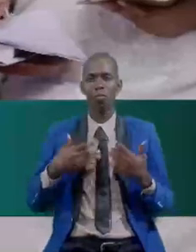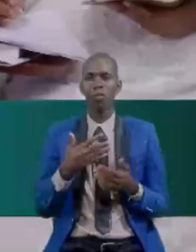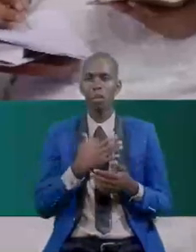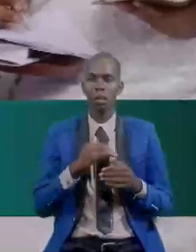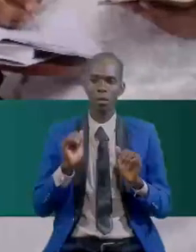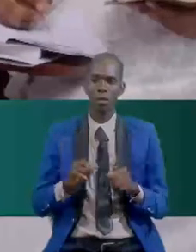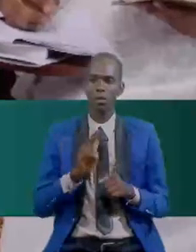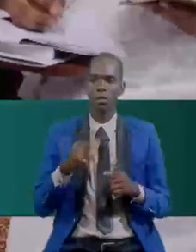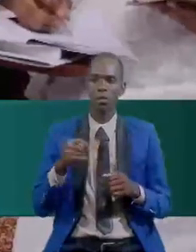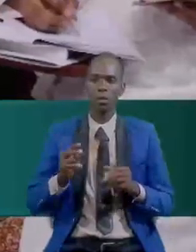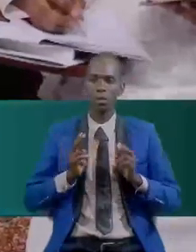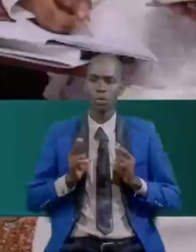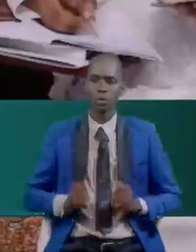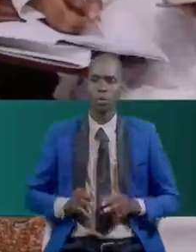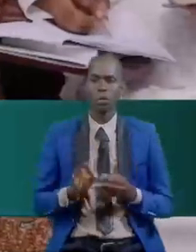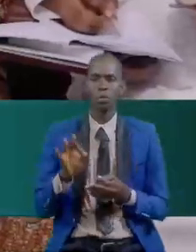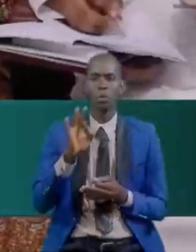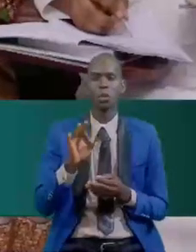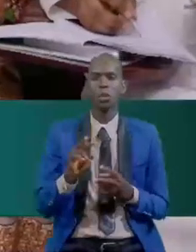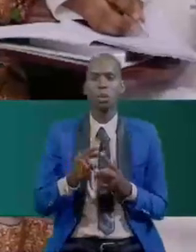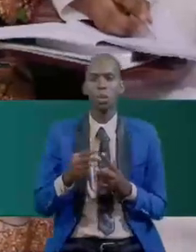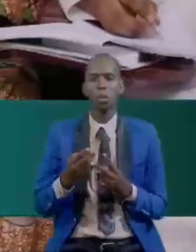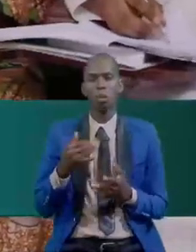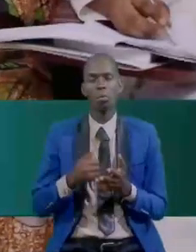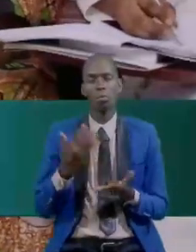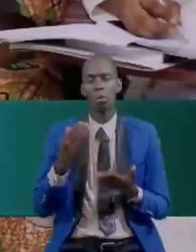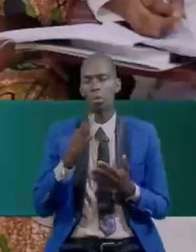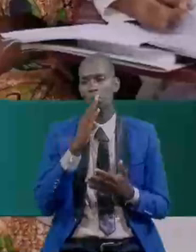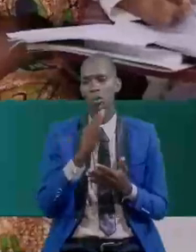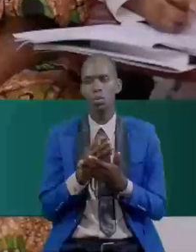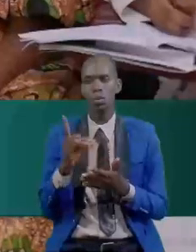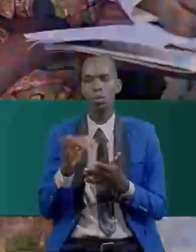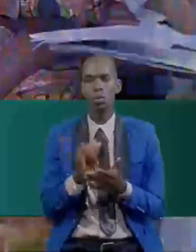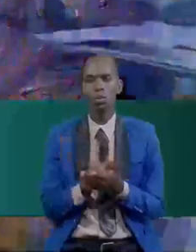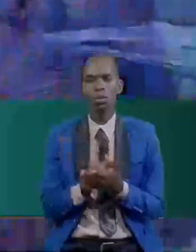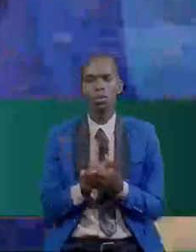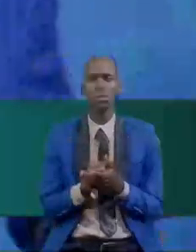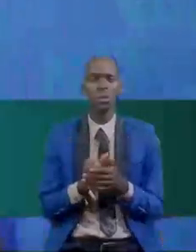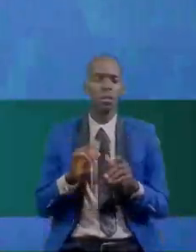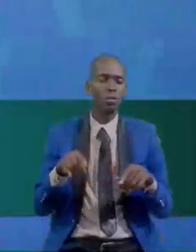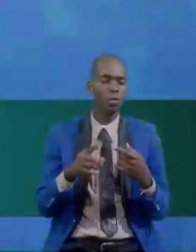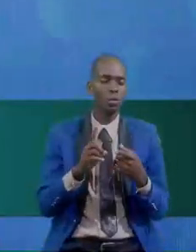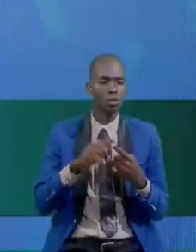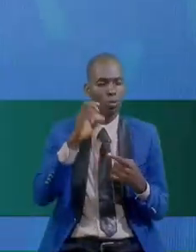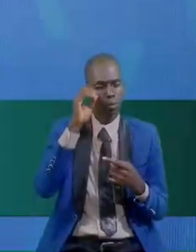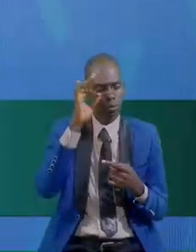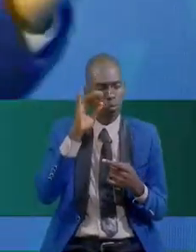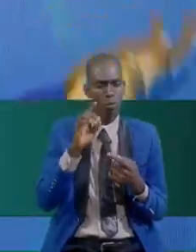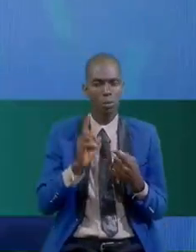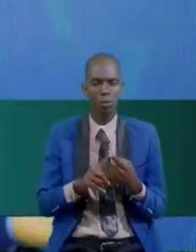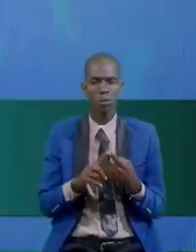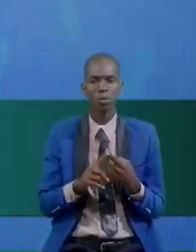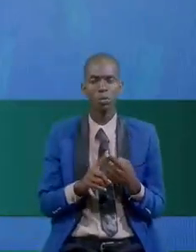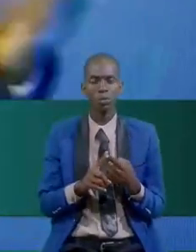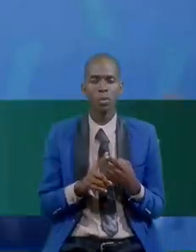humain. Ou peut-être c'est une personne qui est allée à prendre gris-gris quelque part